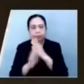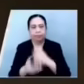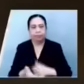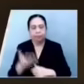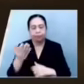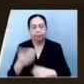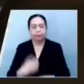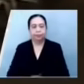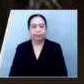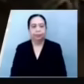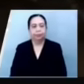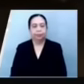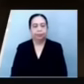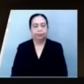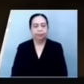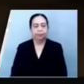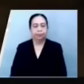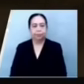TV. Cyril!